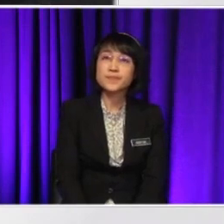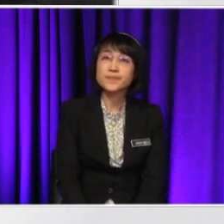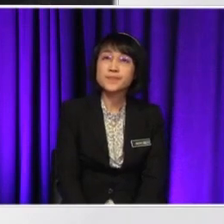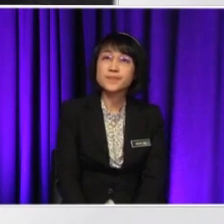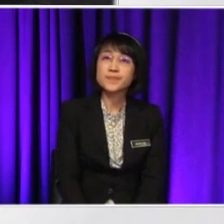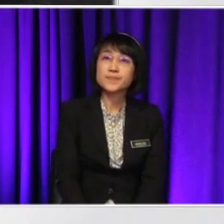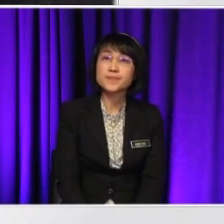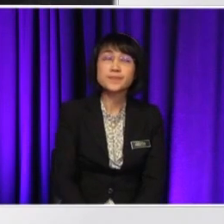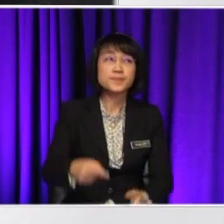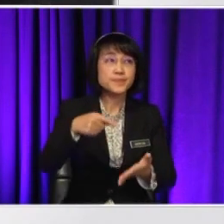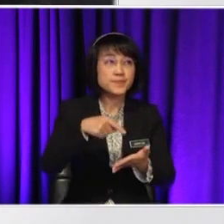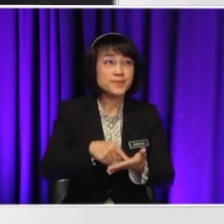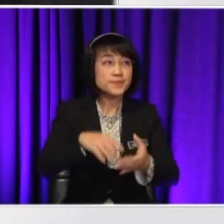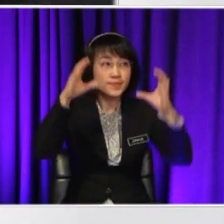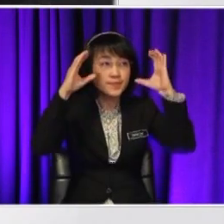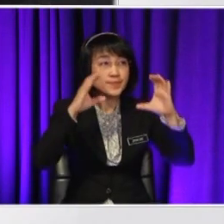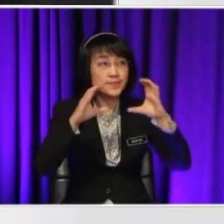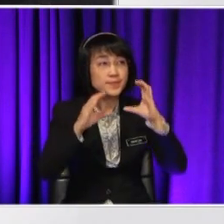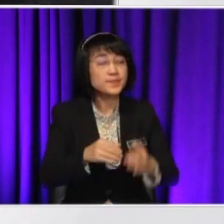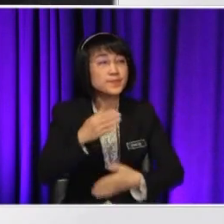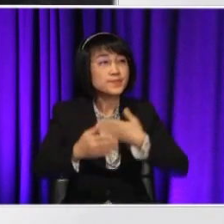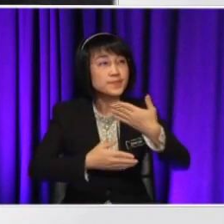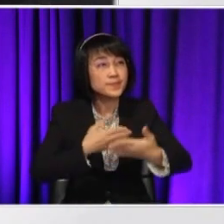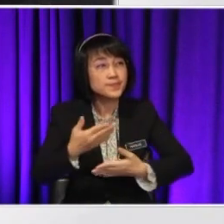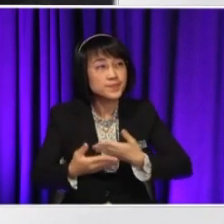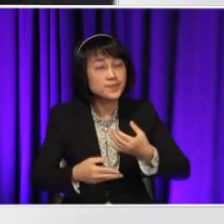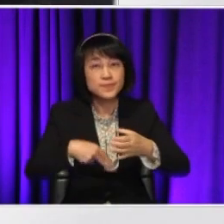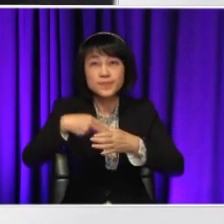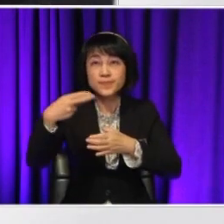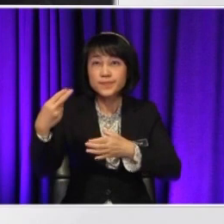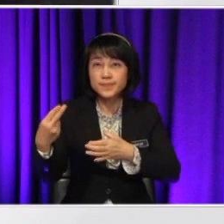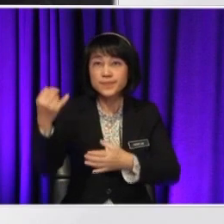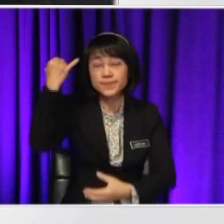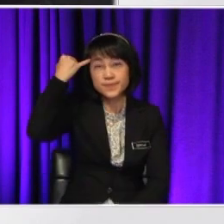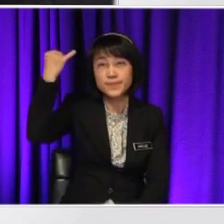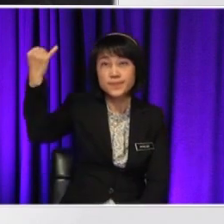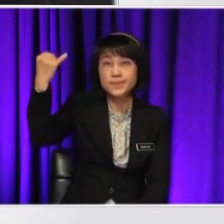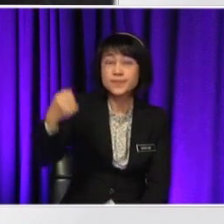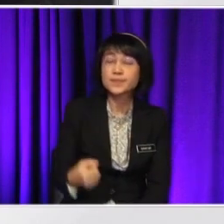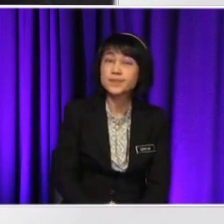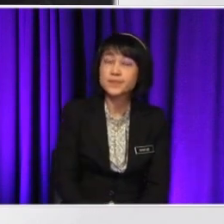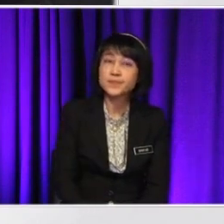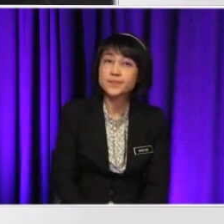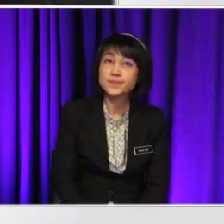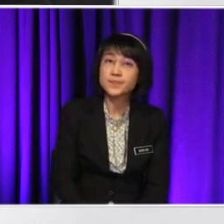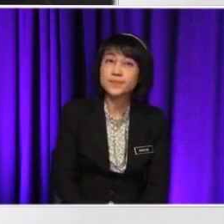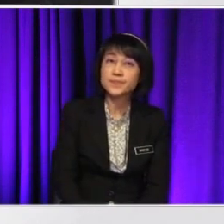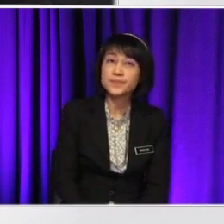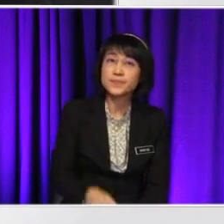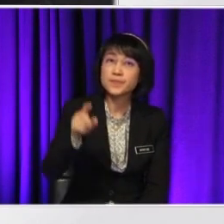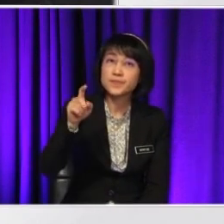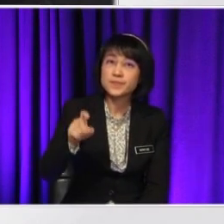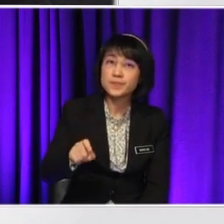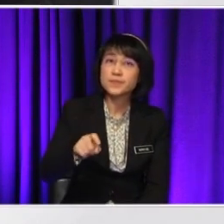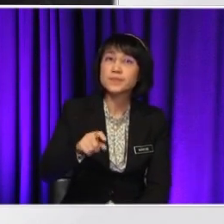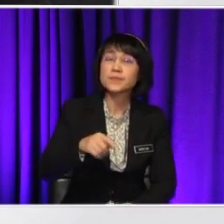Okey, inilah dia yang cikgu cakap ni. Oh. Okey, proses penjanaan idea. Okey, sebelum kita menghasilkan sesuatu ilustrasi, kita perlu